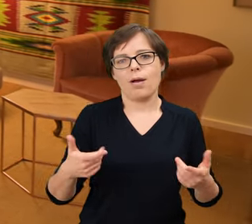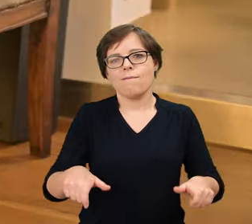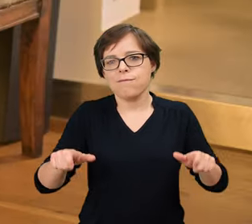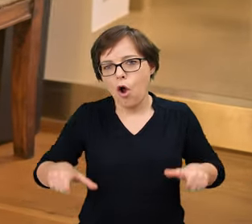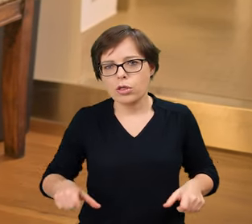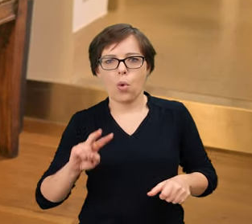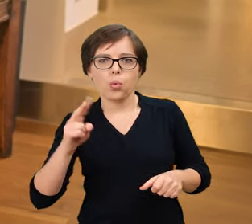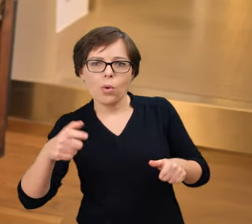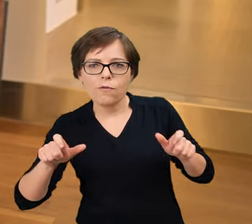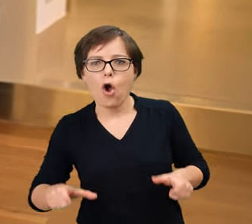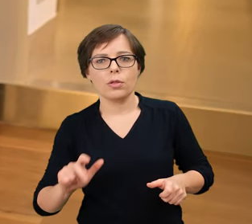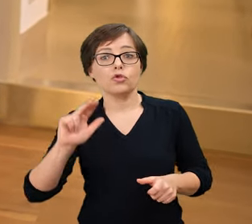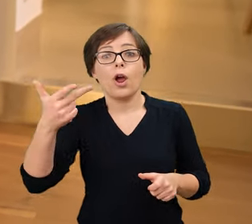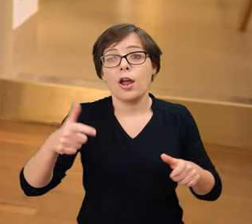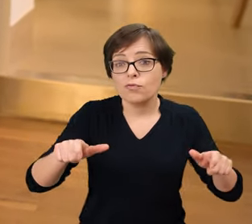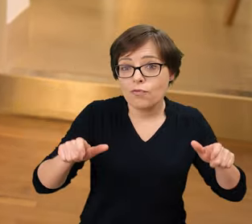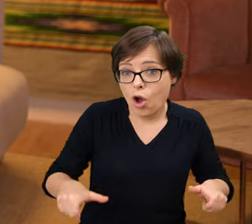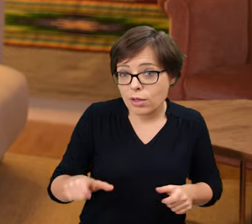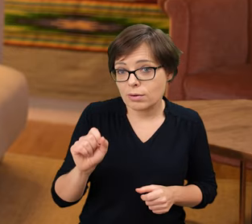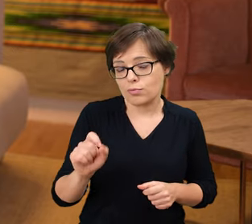fotel, drugi fotel, trzeci fotel.